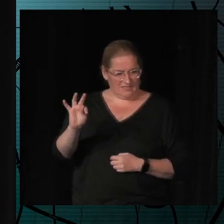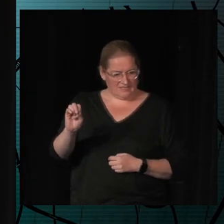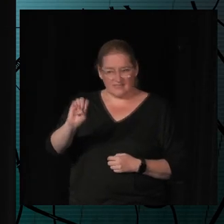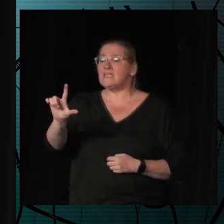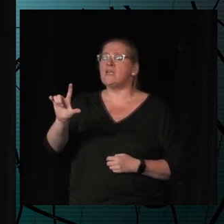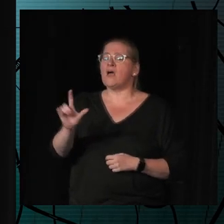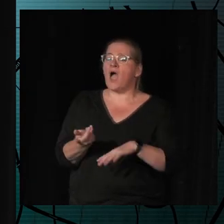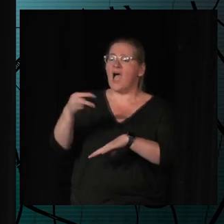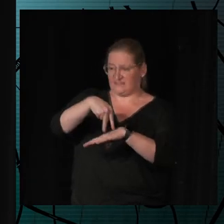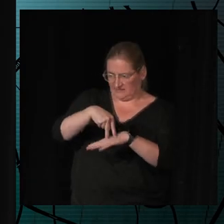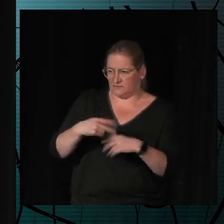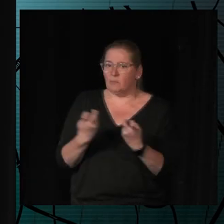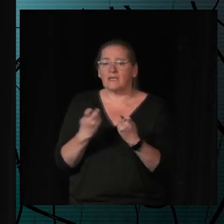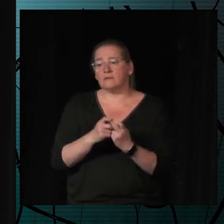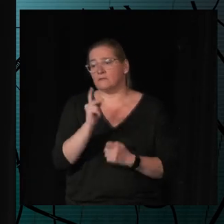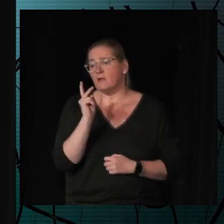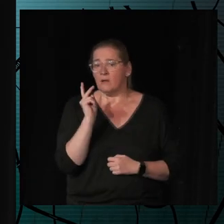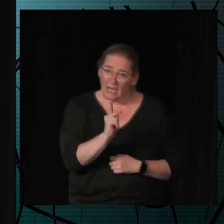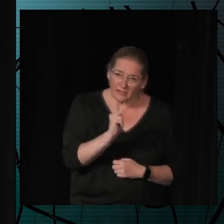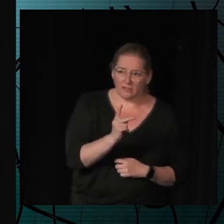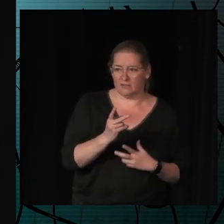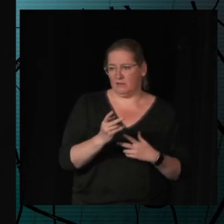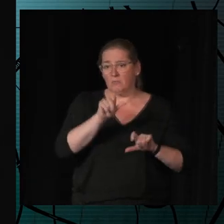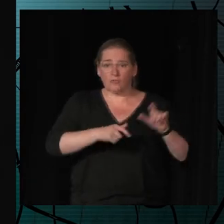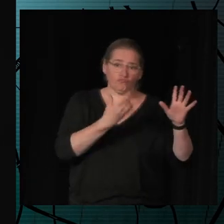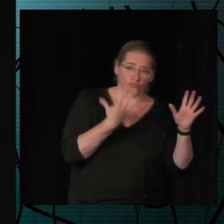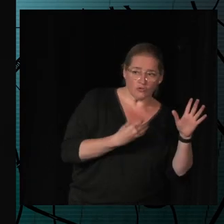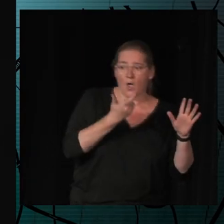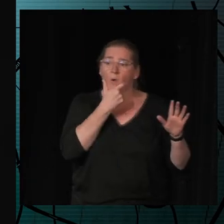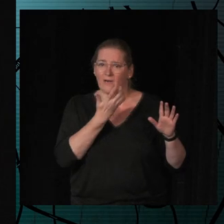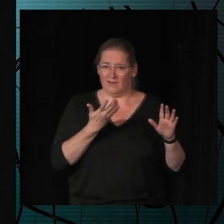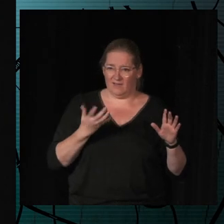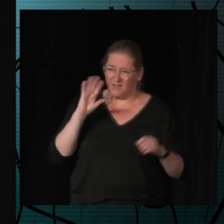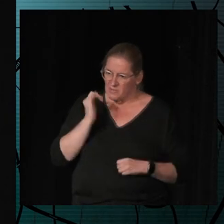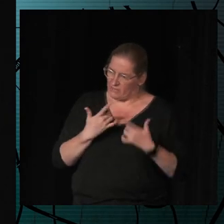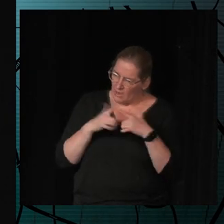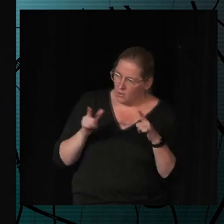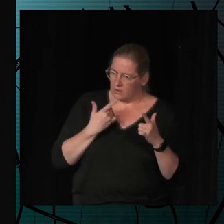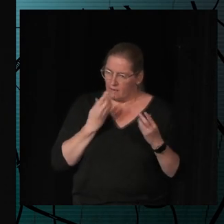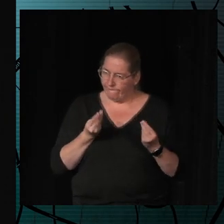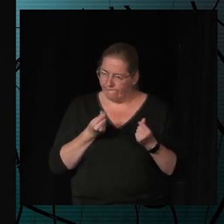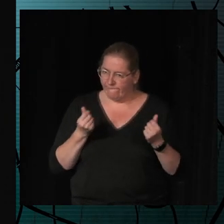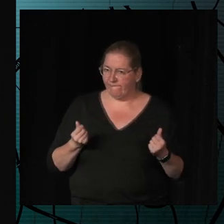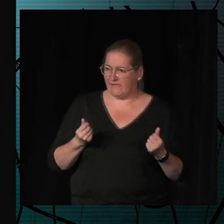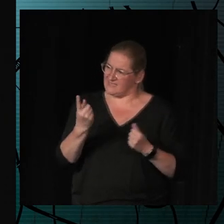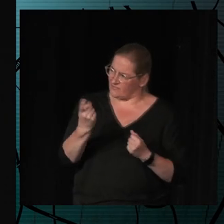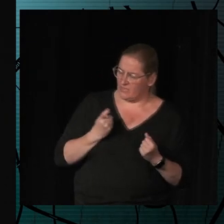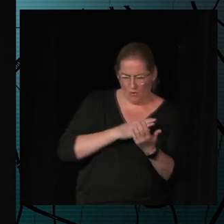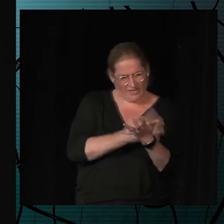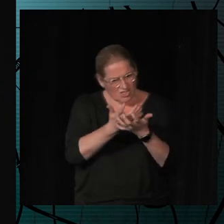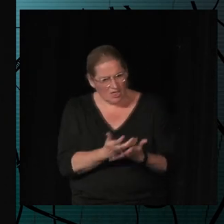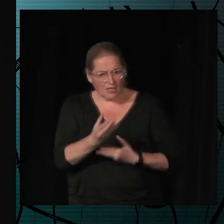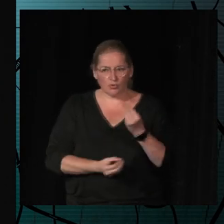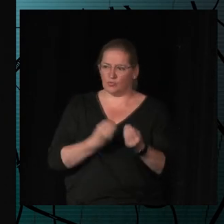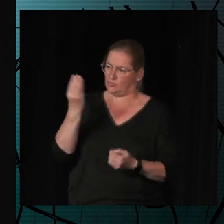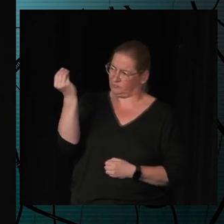des gens é-être couronné par l'anglais euh pourqui on peut pas avoir ce genre de de phénomène c'est qu'une histoire de budget de cille des chargge d'après vous cet effet